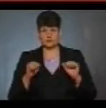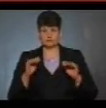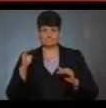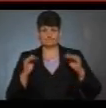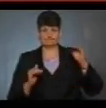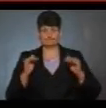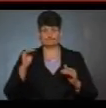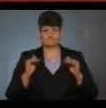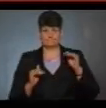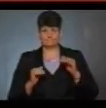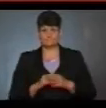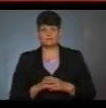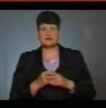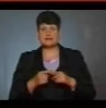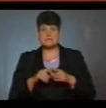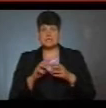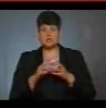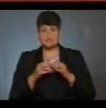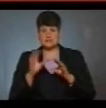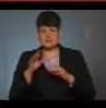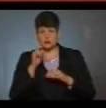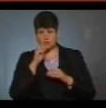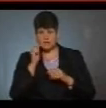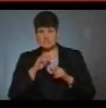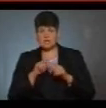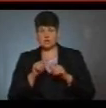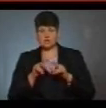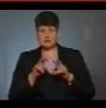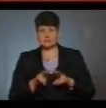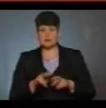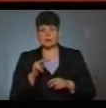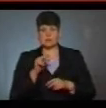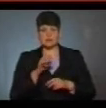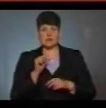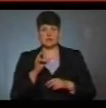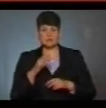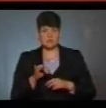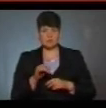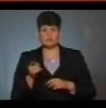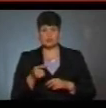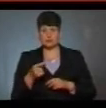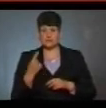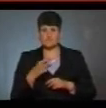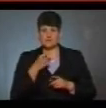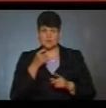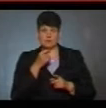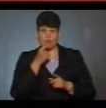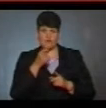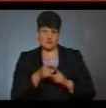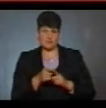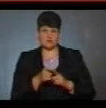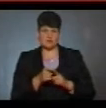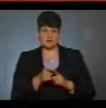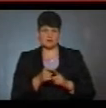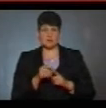коливатися. Отже, такі результати загальноукраїнських досліджень. Пане Андрію, щодо Тернопільщини, чи відповідають електоральні